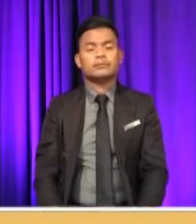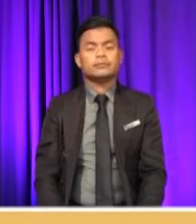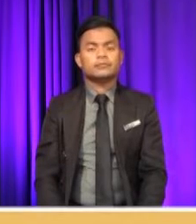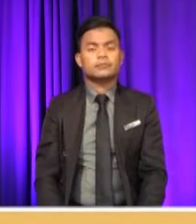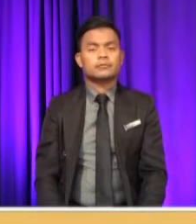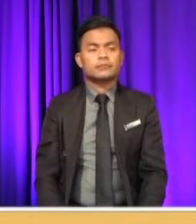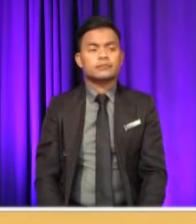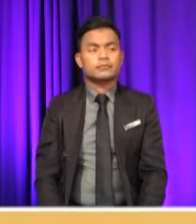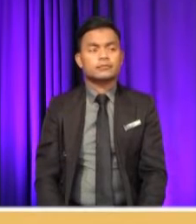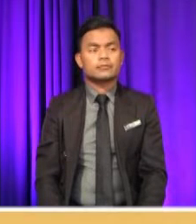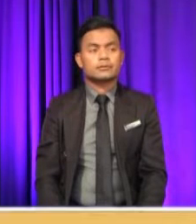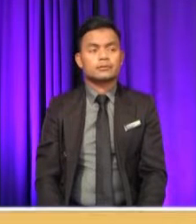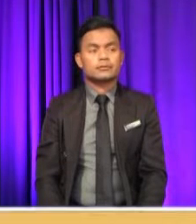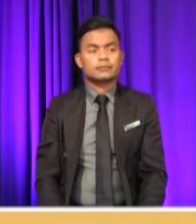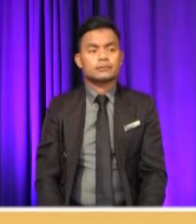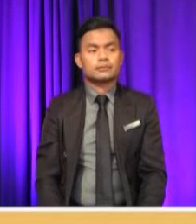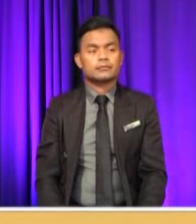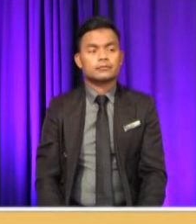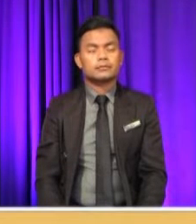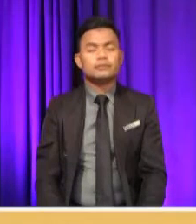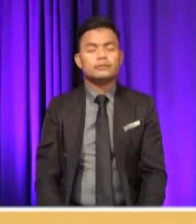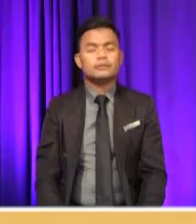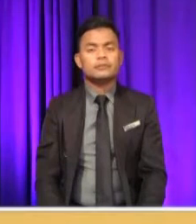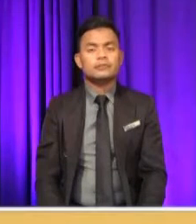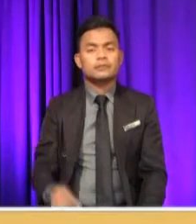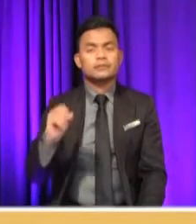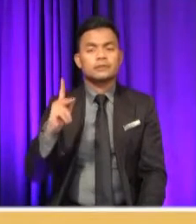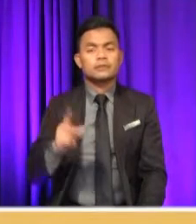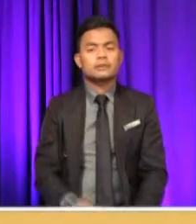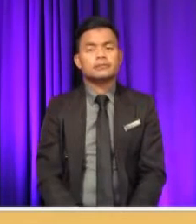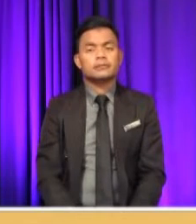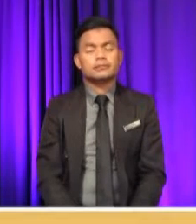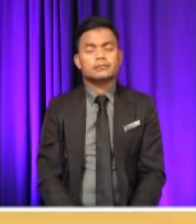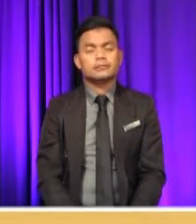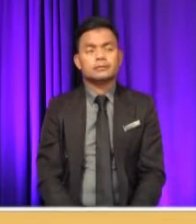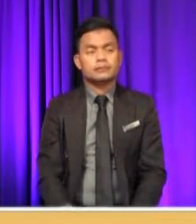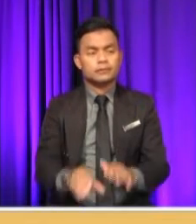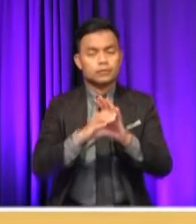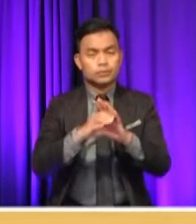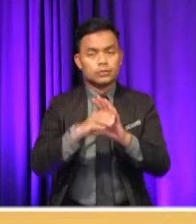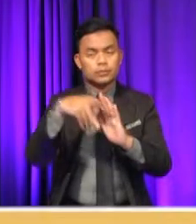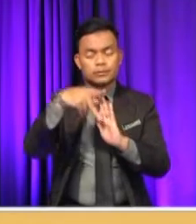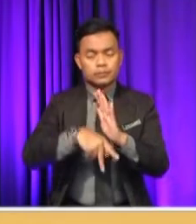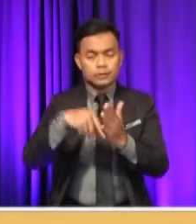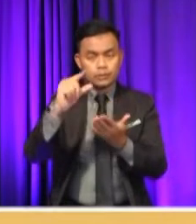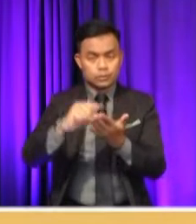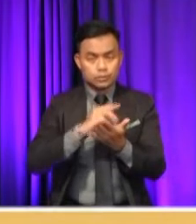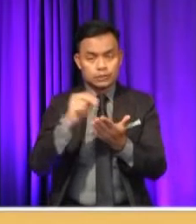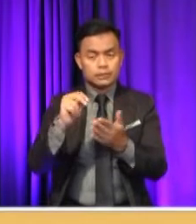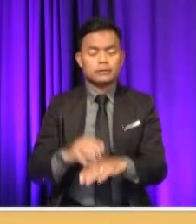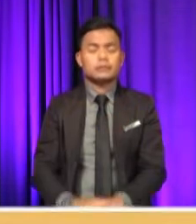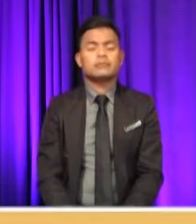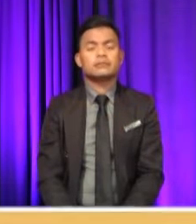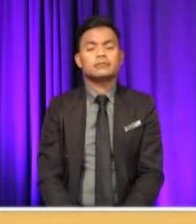yang sebelah kiri tu. Okey. Okey, ini contoh penggunaan motor arus ulang alik dekat